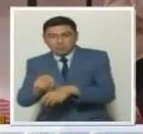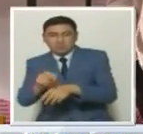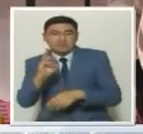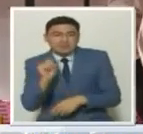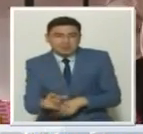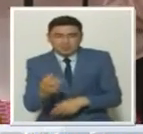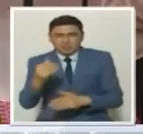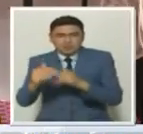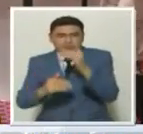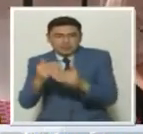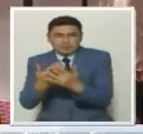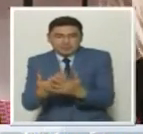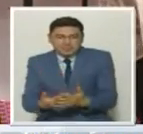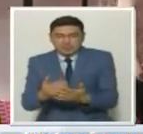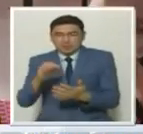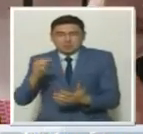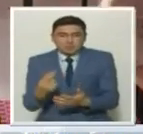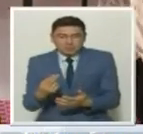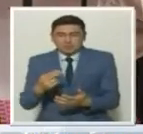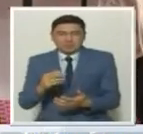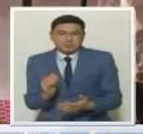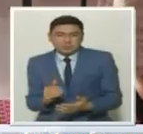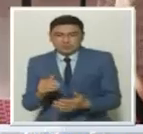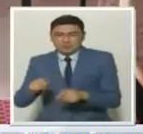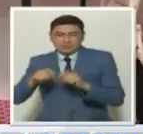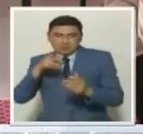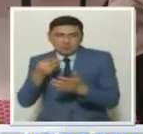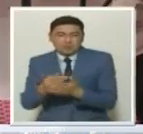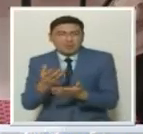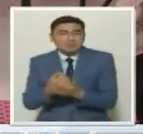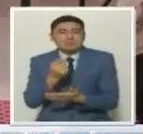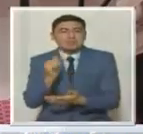развивать социальное предпринимательство. Ольга Золотых, Ролан Аметулы, новости.